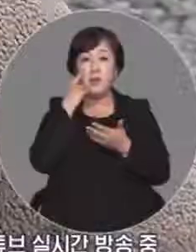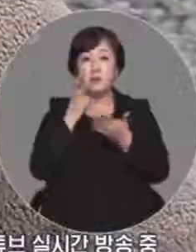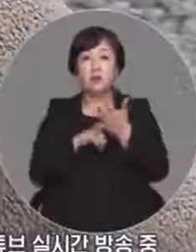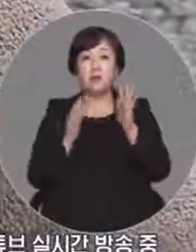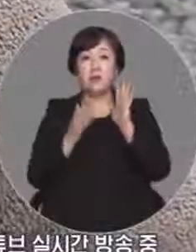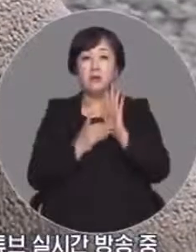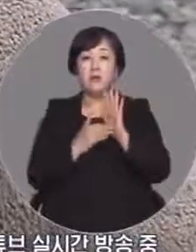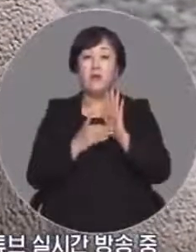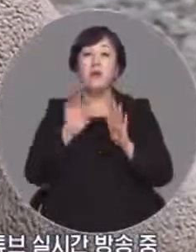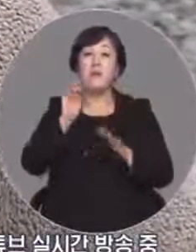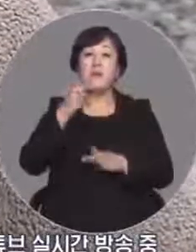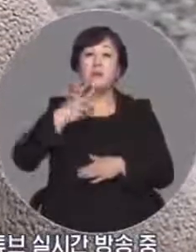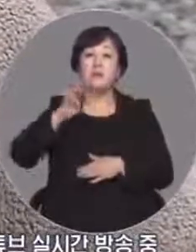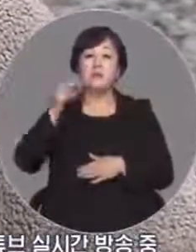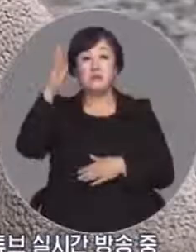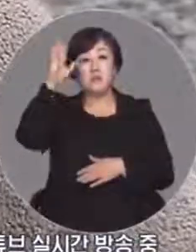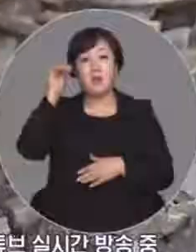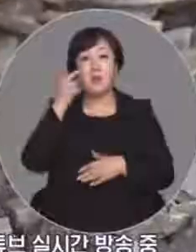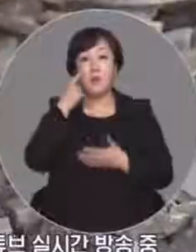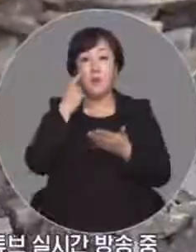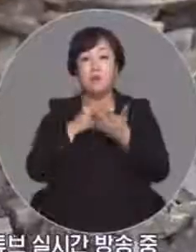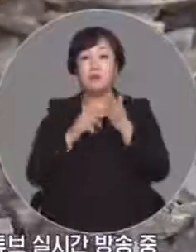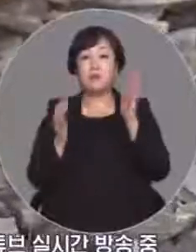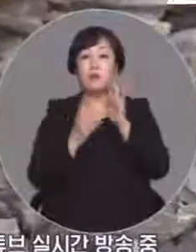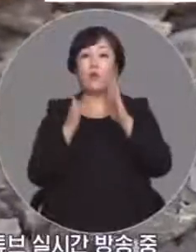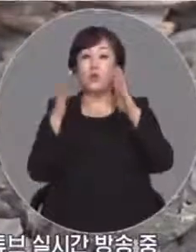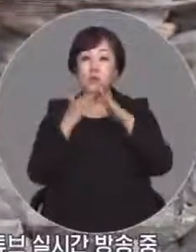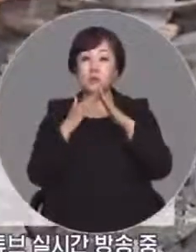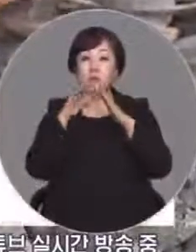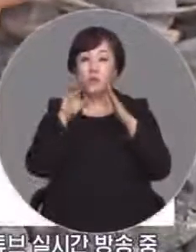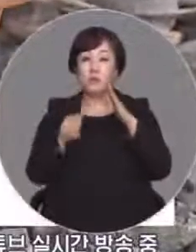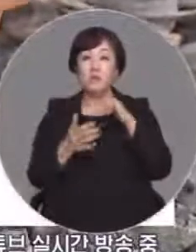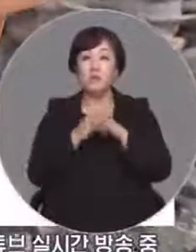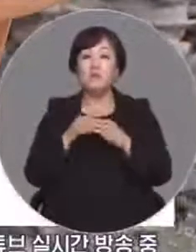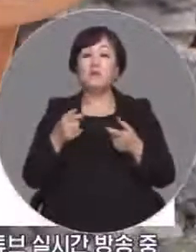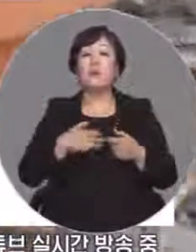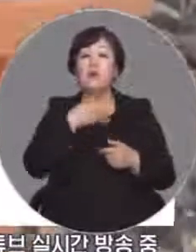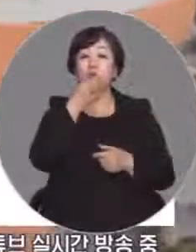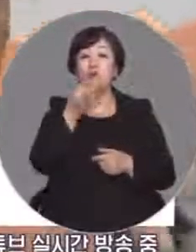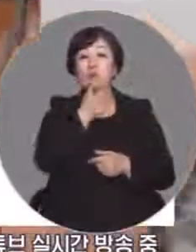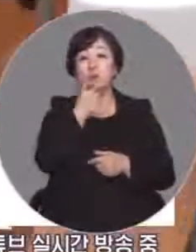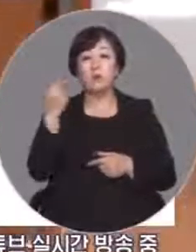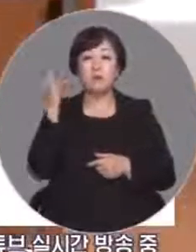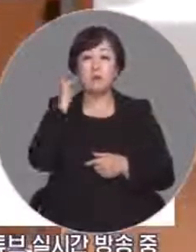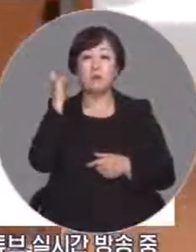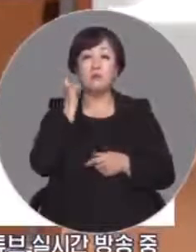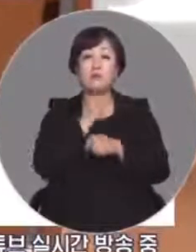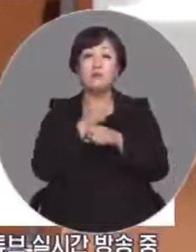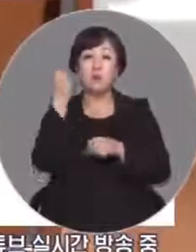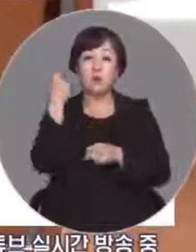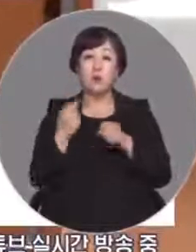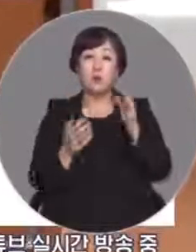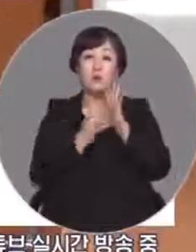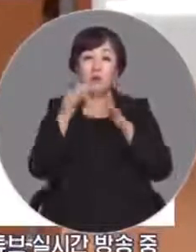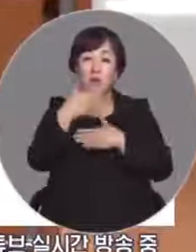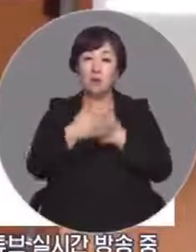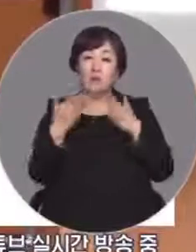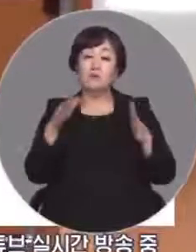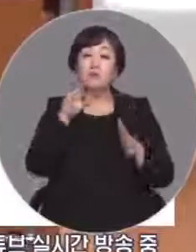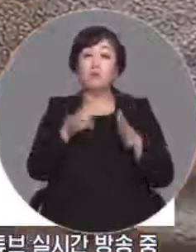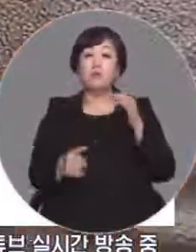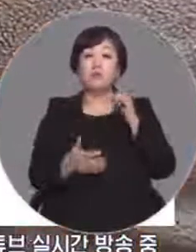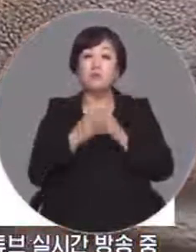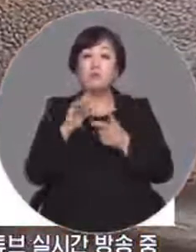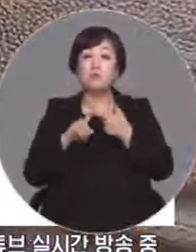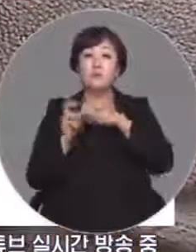케이지 안엔 말티즈 한 마리가 있었습니다. 집에 있다가 개 짖는 소리가 들려서 나와보니까 케이지에 강아지가